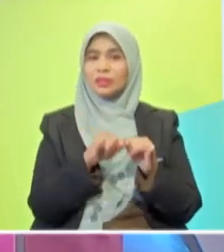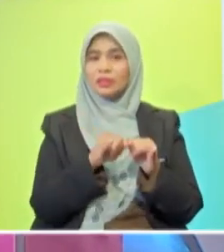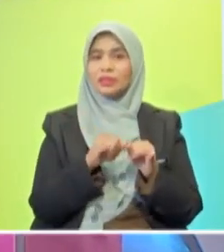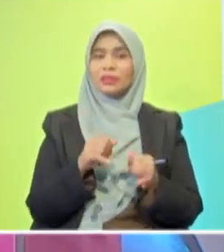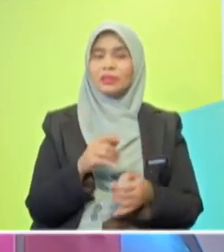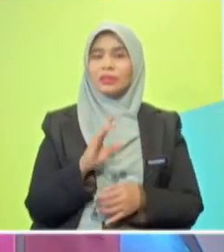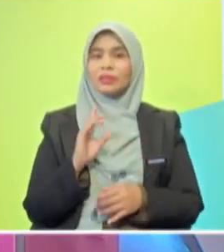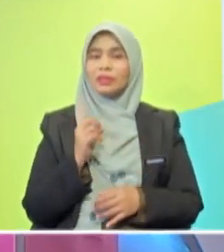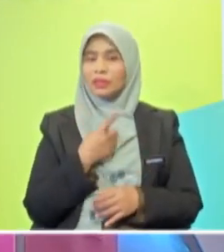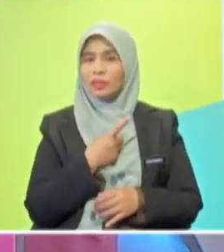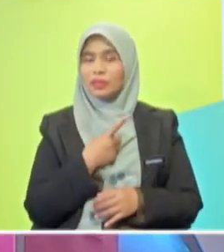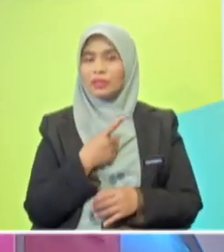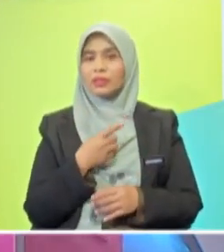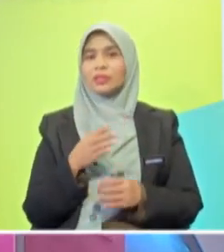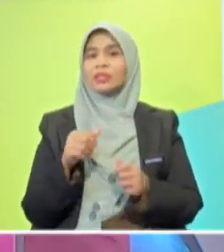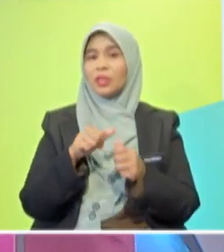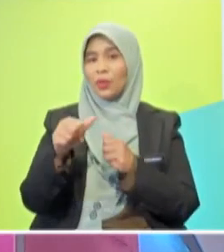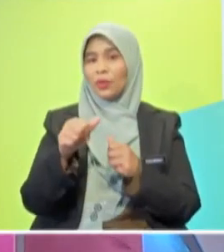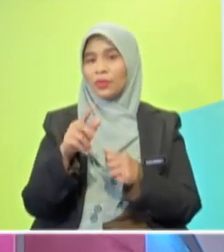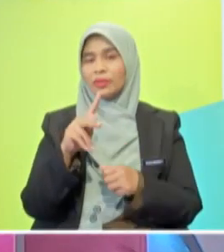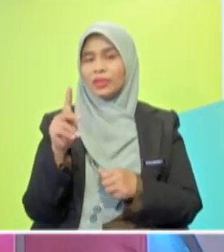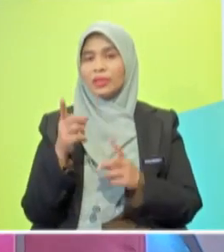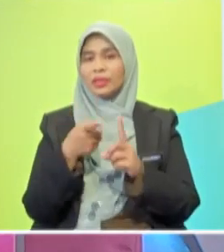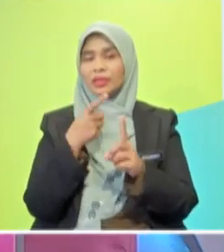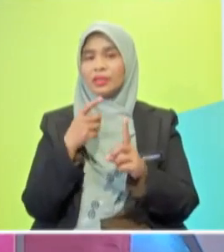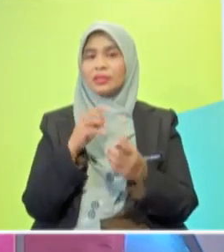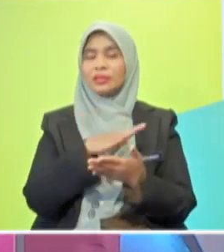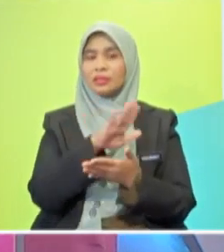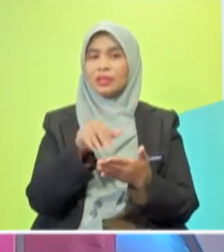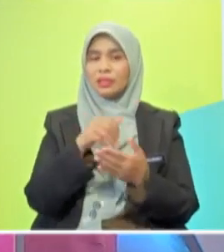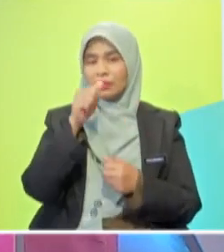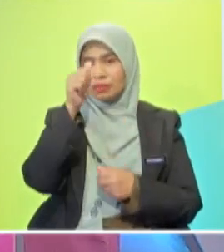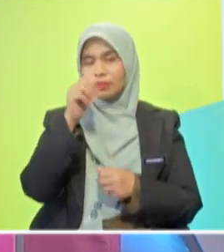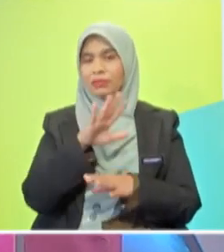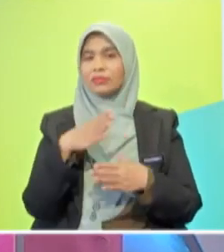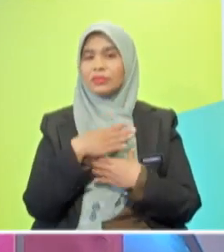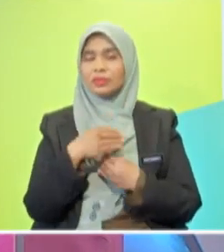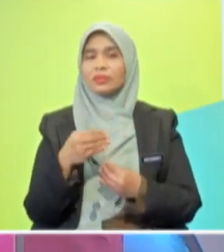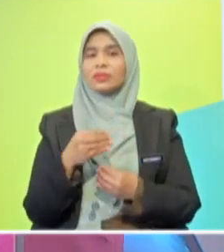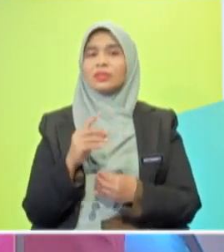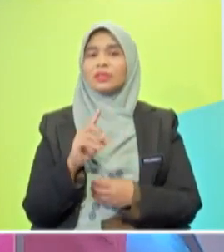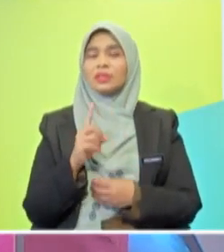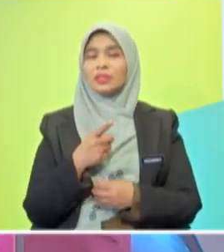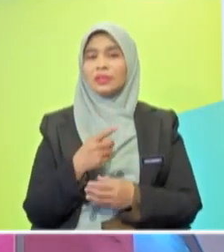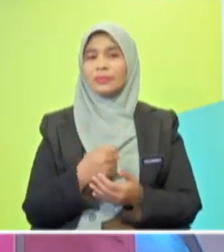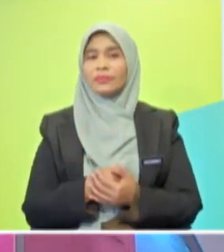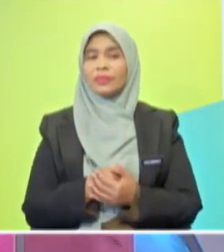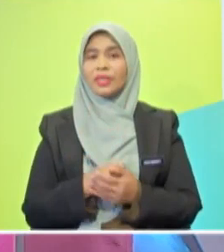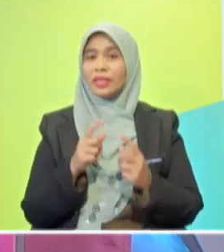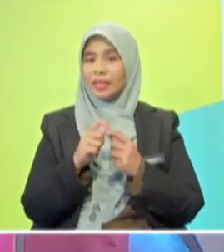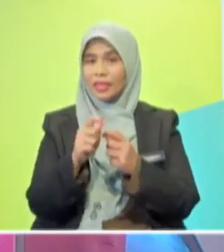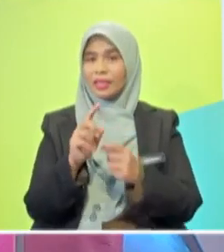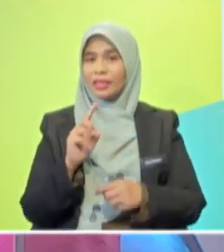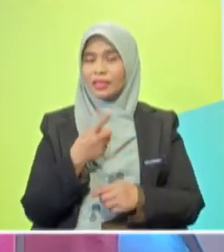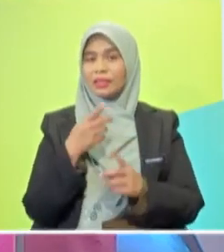kita hindari daripada segala yang Allah tak suka tadi. Jadi ini membuktikan ketaatan